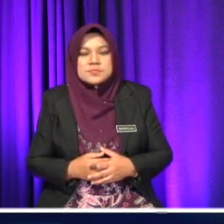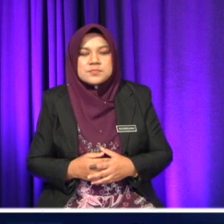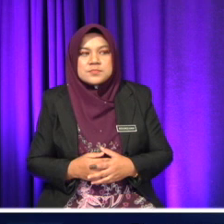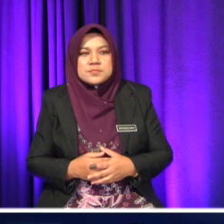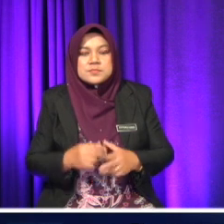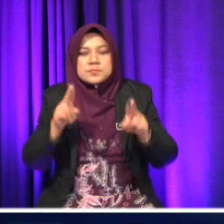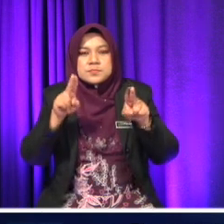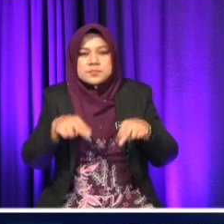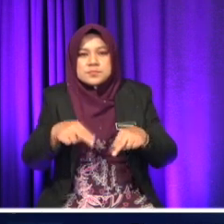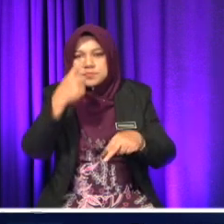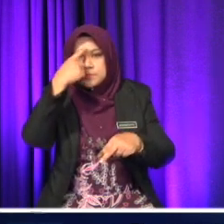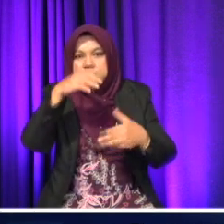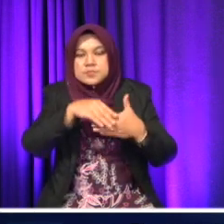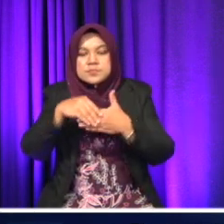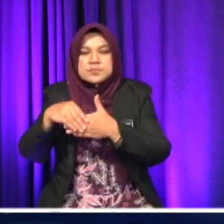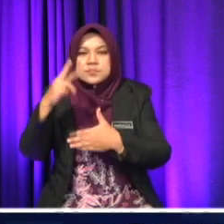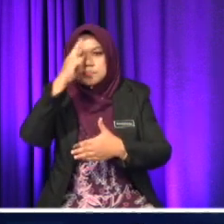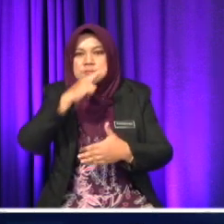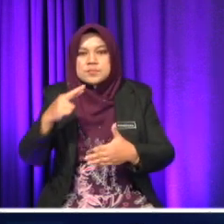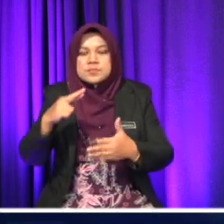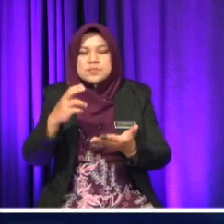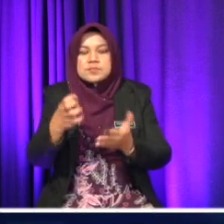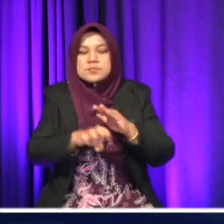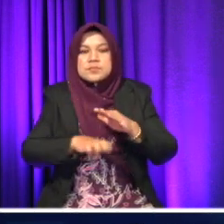istimewaan untuk memimpin merupakan